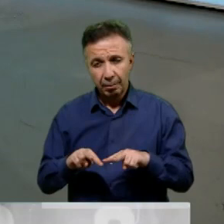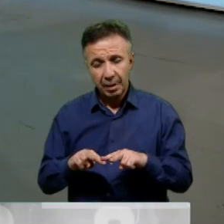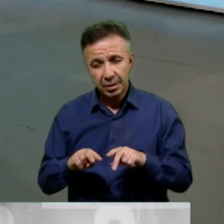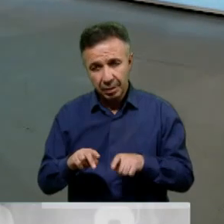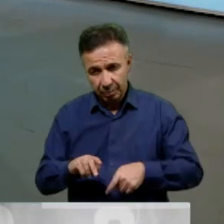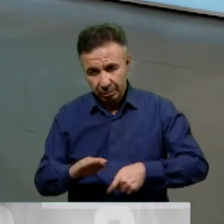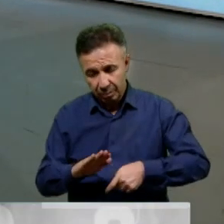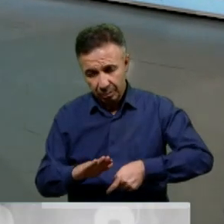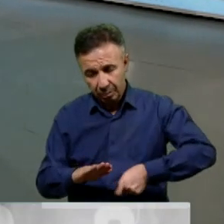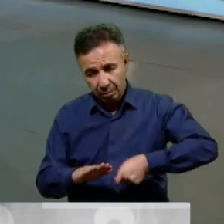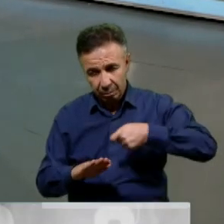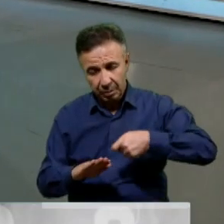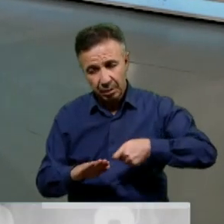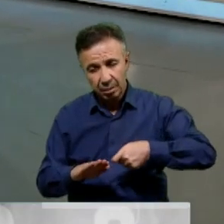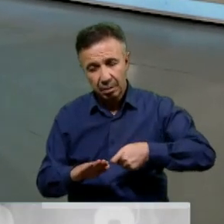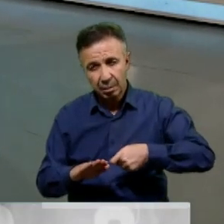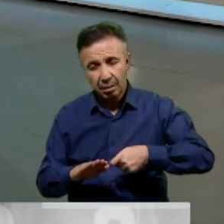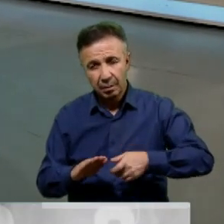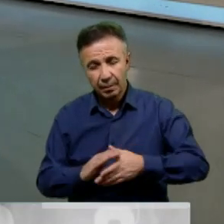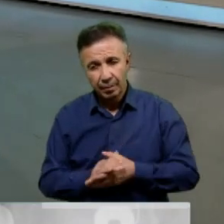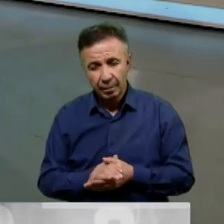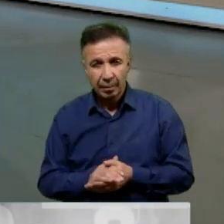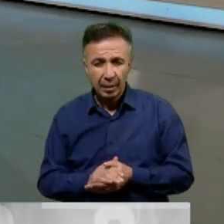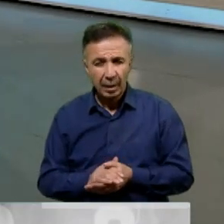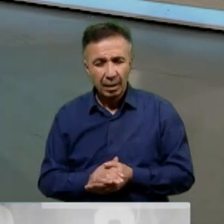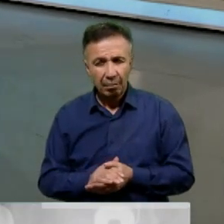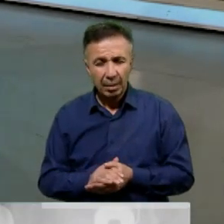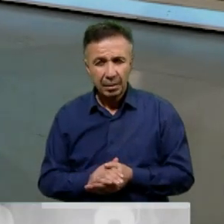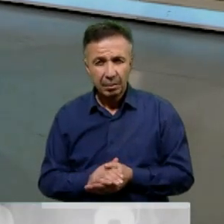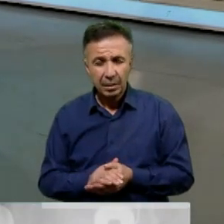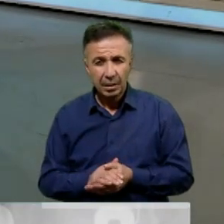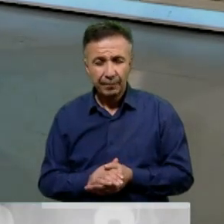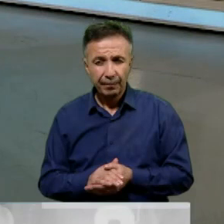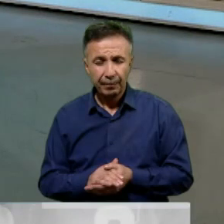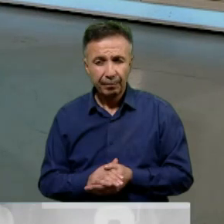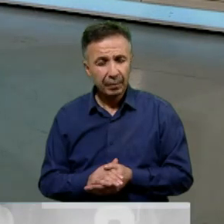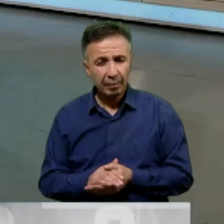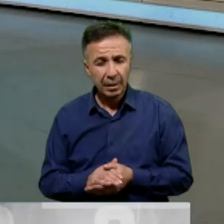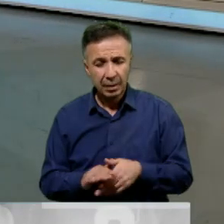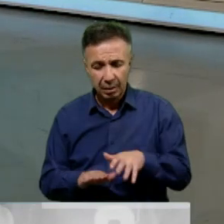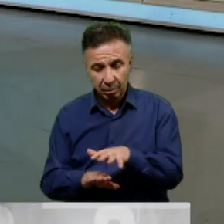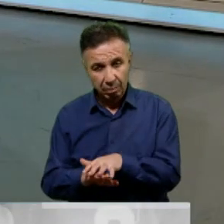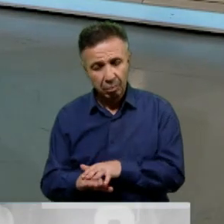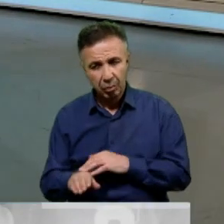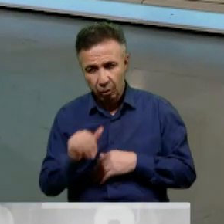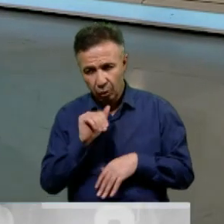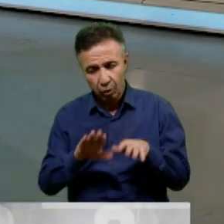efendim saati neyse 24 saat geçmedikçe o mest üzerine mest yapmak suretiyle bunu